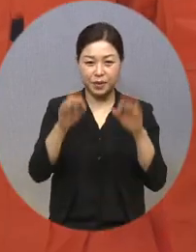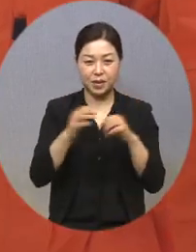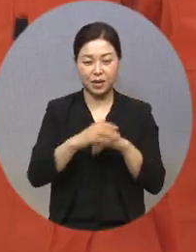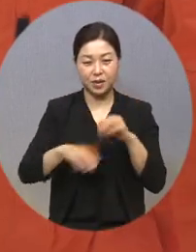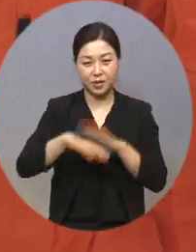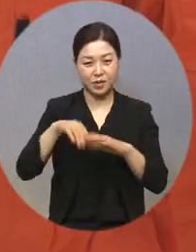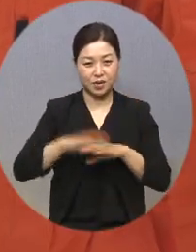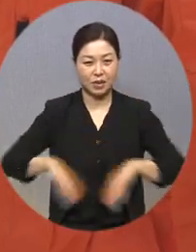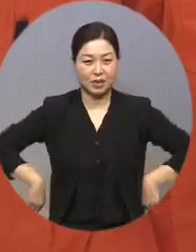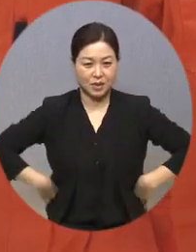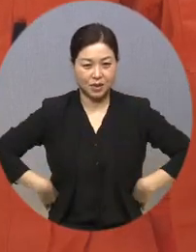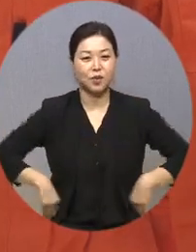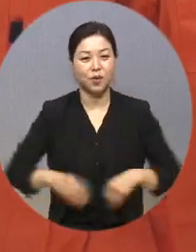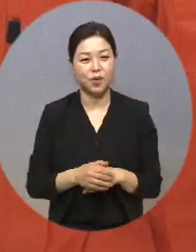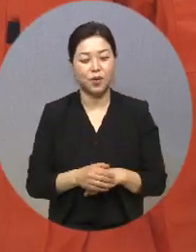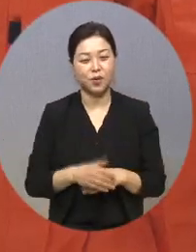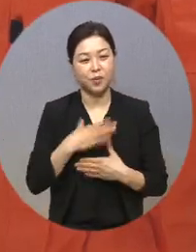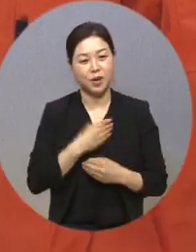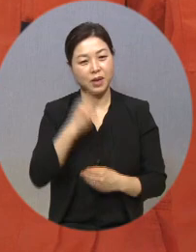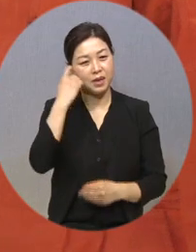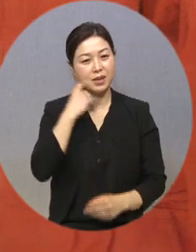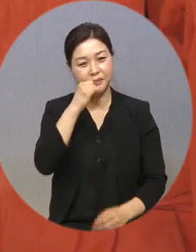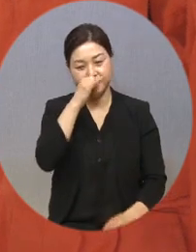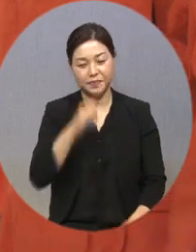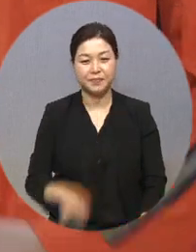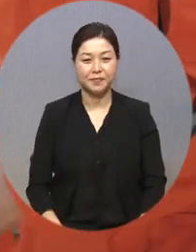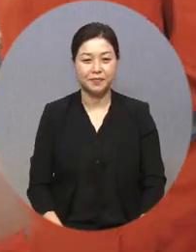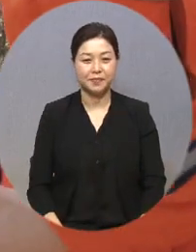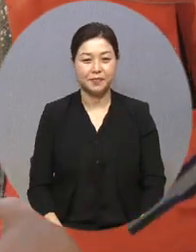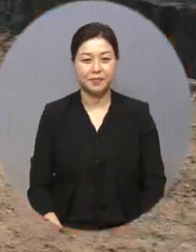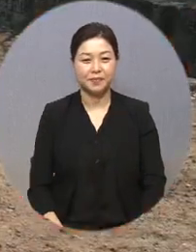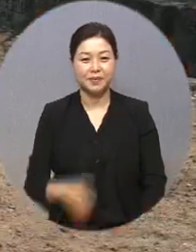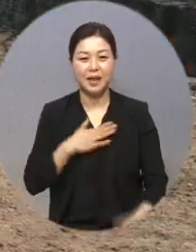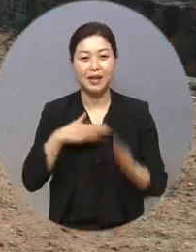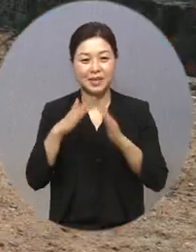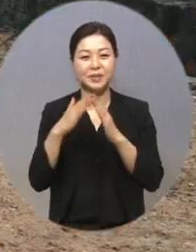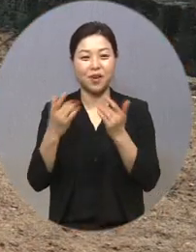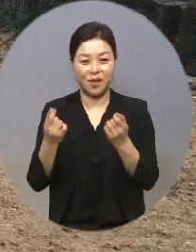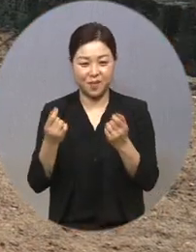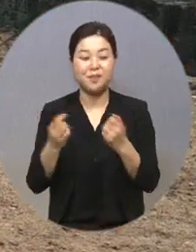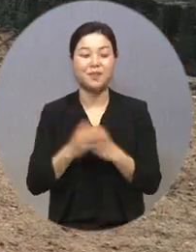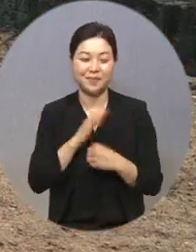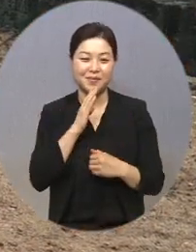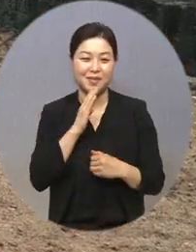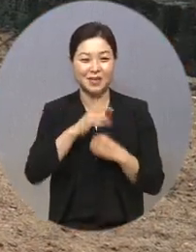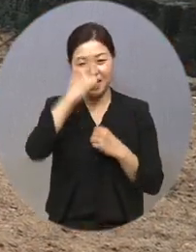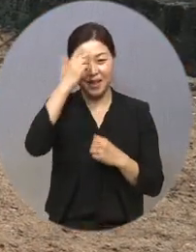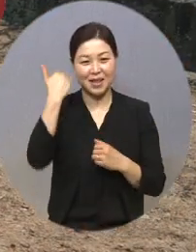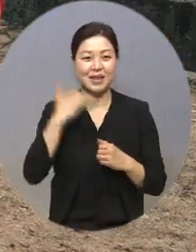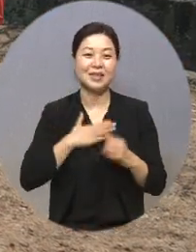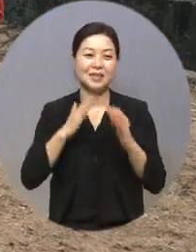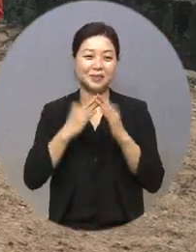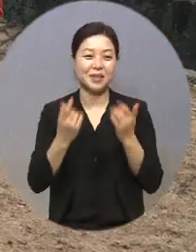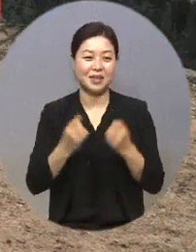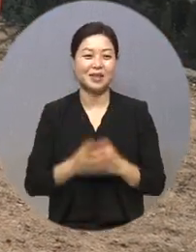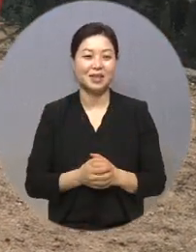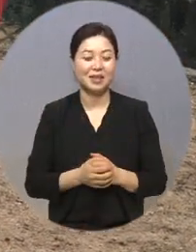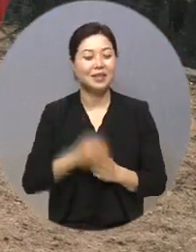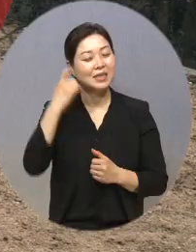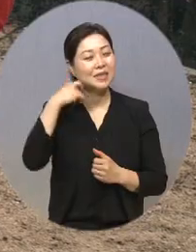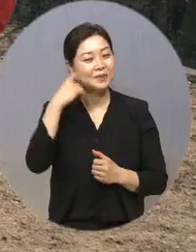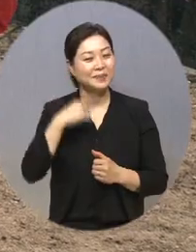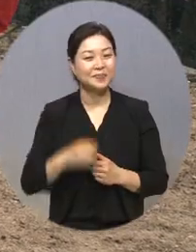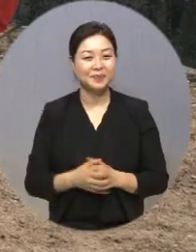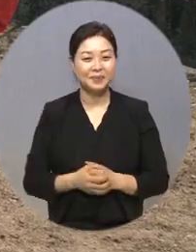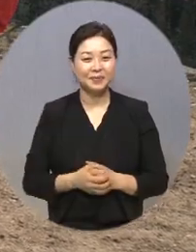되고 편안했어요. 본인의 집처럼? 자택이 없는 수염도 네, 저희 집처럼 들어갈 뻔했잖아요. 그럼 제일 선생님 오늘